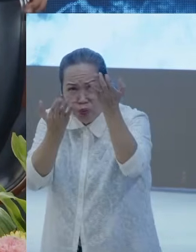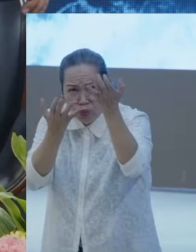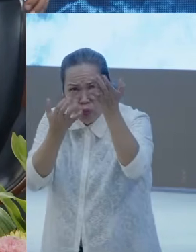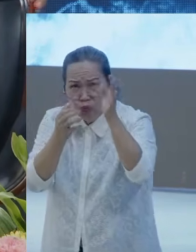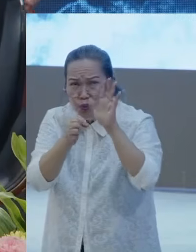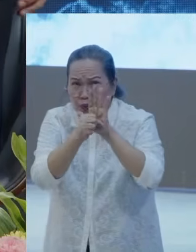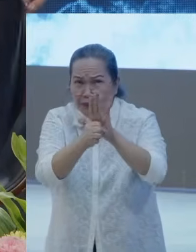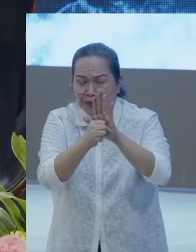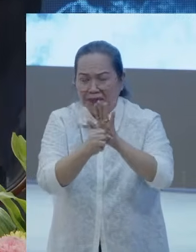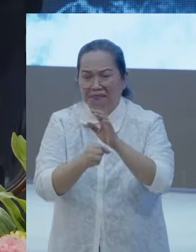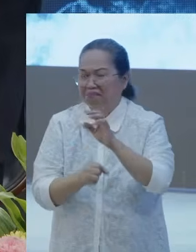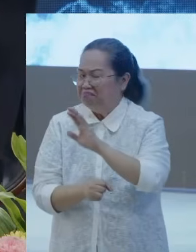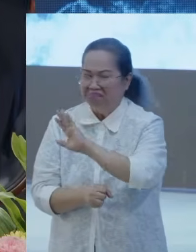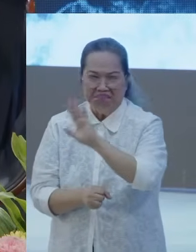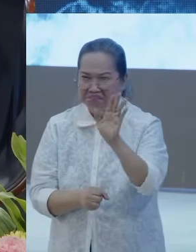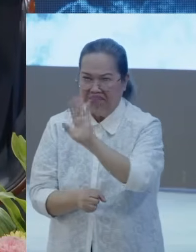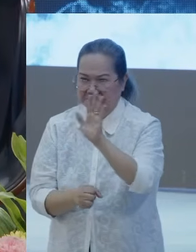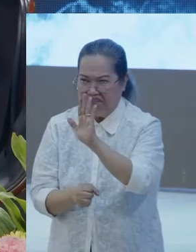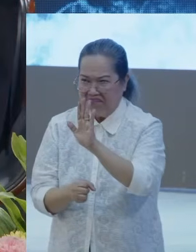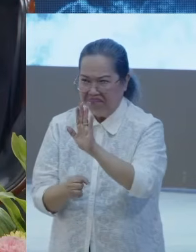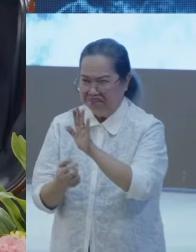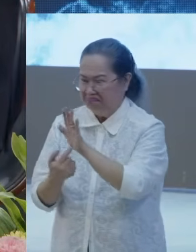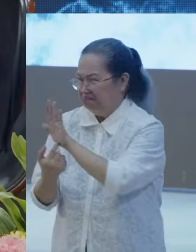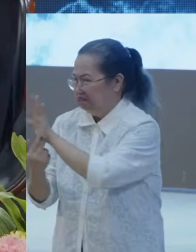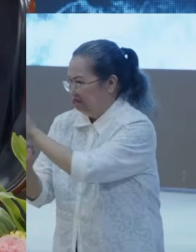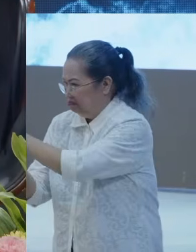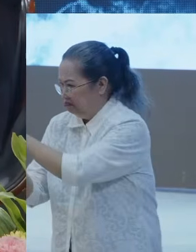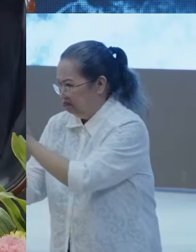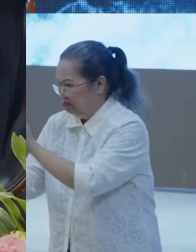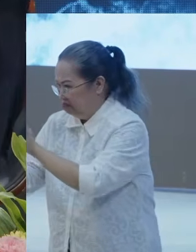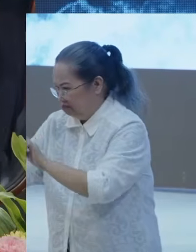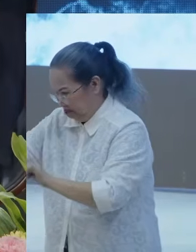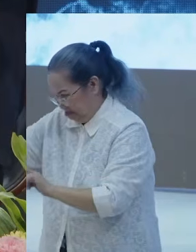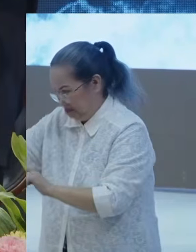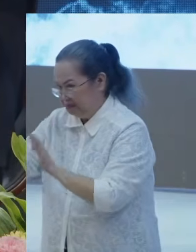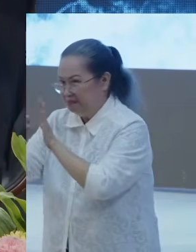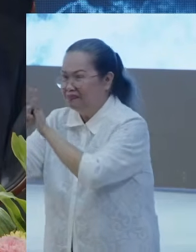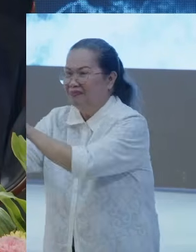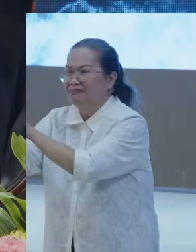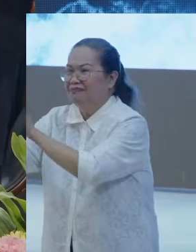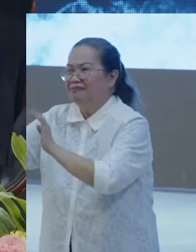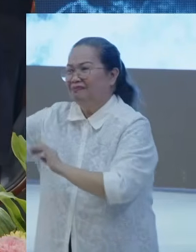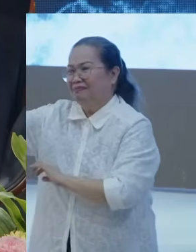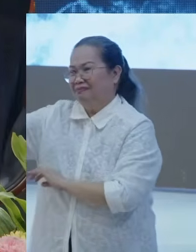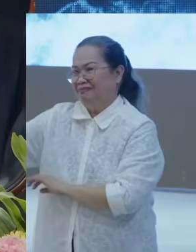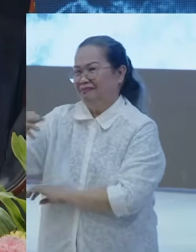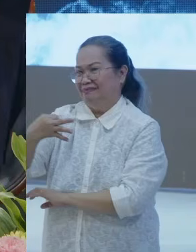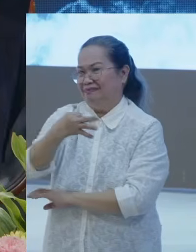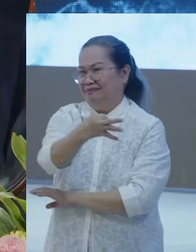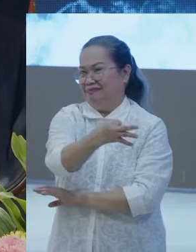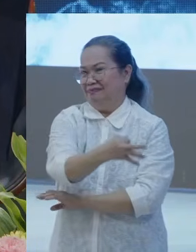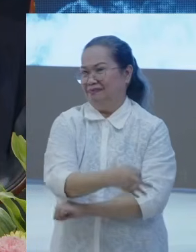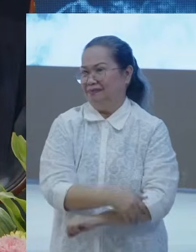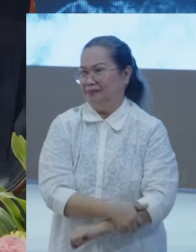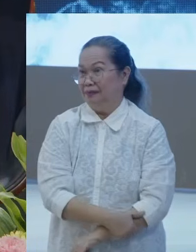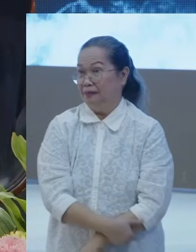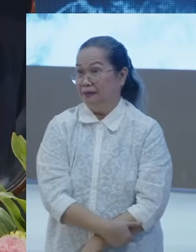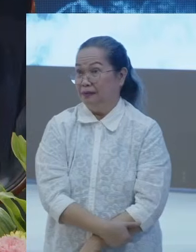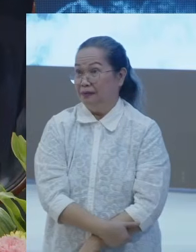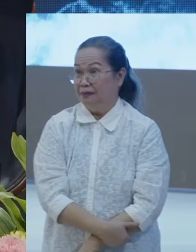sign will be given to it except the sign of Jonah. Yun po ang parallel verse nito sa Luke.